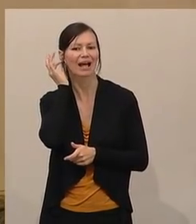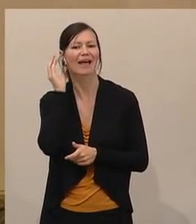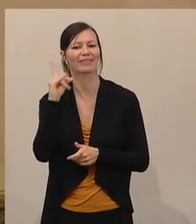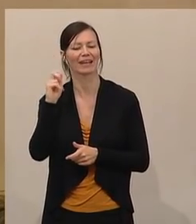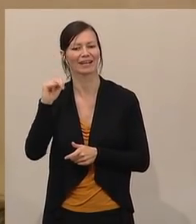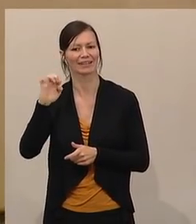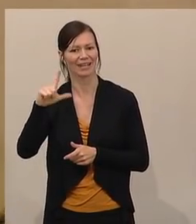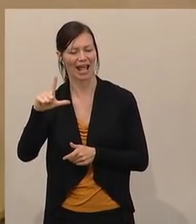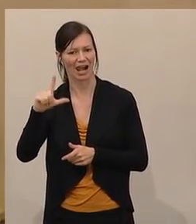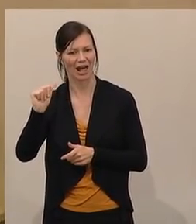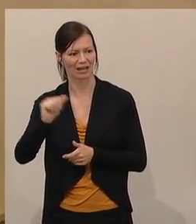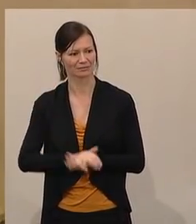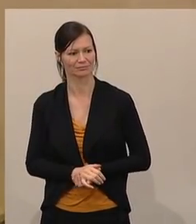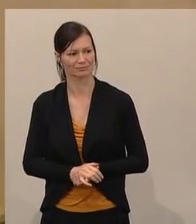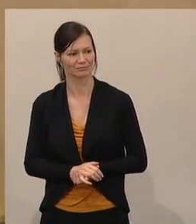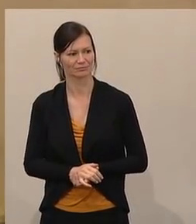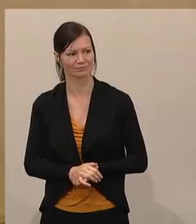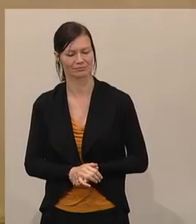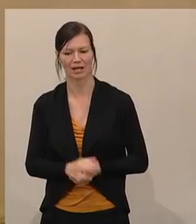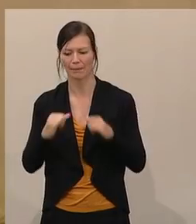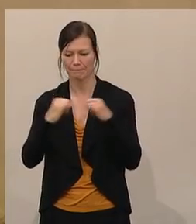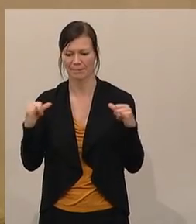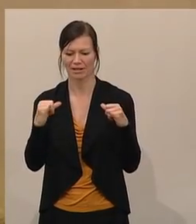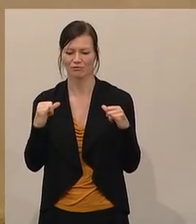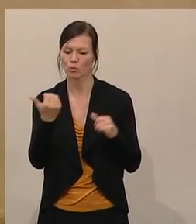Briefe Nummer 112, ein Frosch und ein Skorpion.